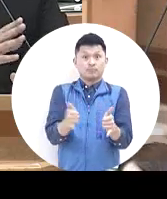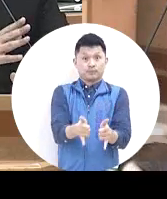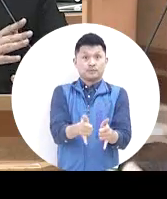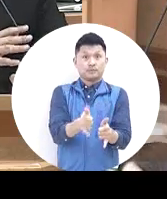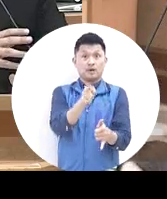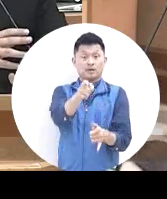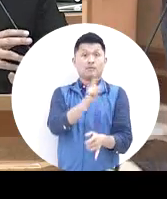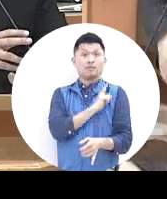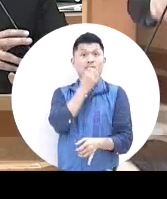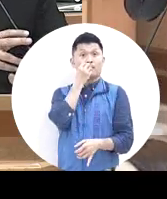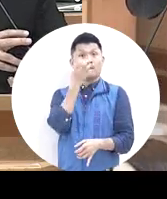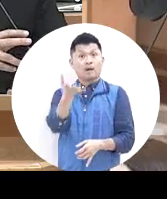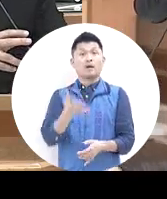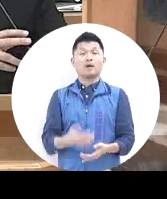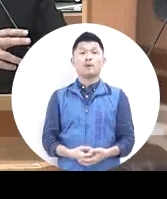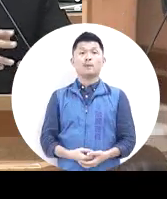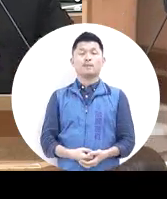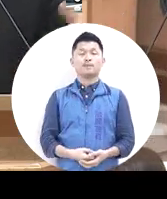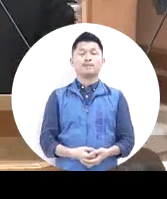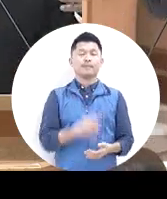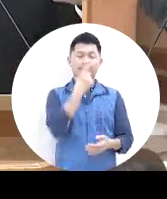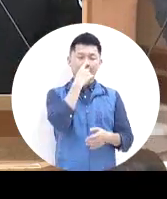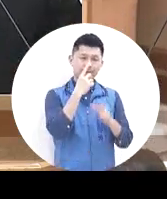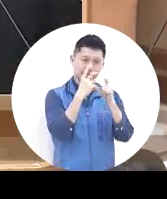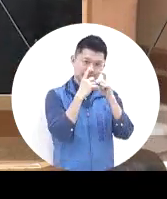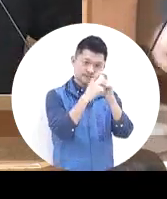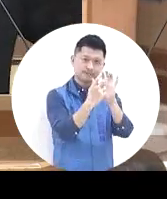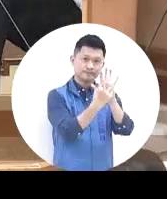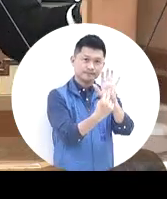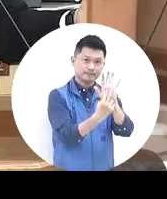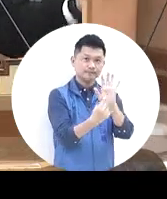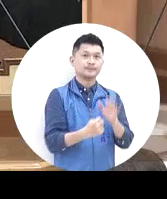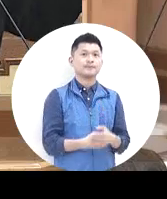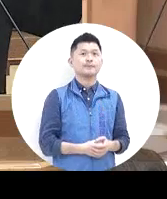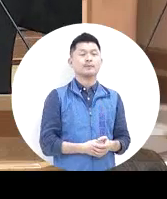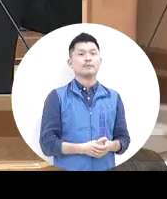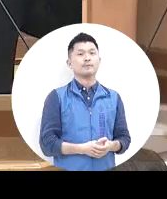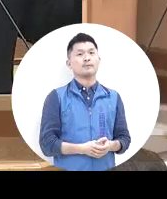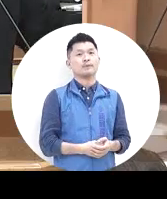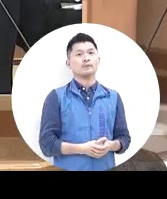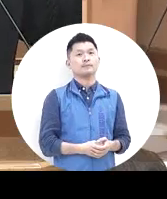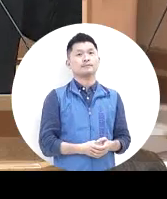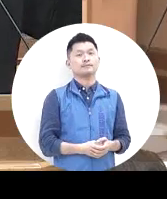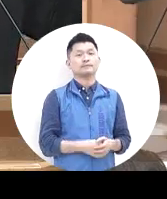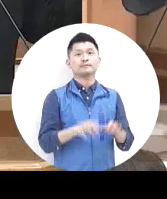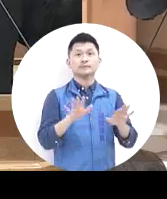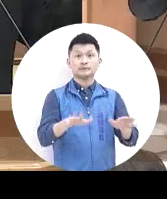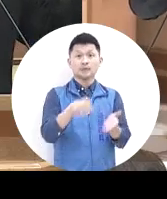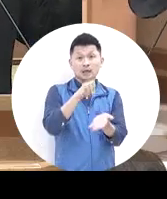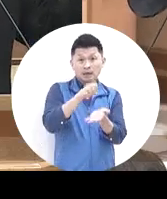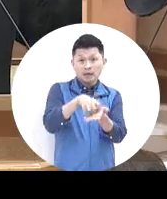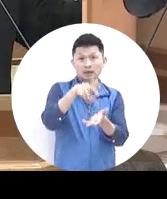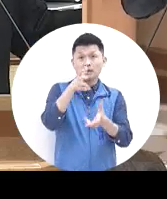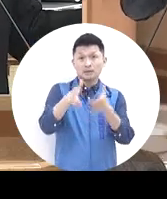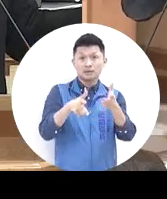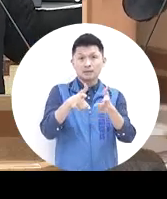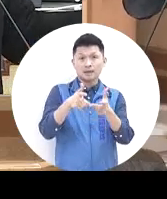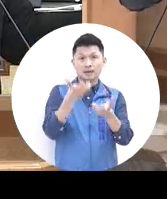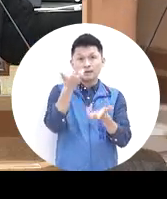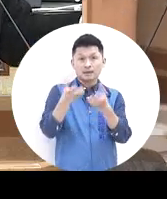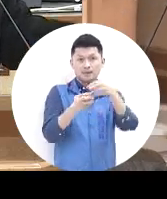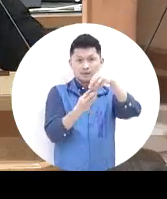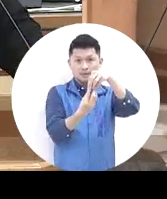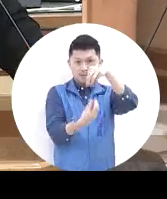来讲好了 哈。 啊，我来讲啊，讲。 其实 嘛，目前合适的燃料棒。 其实完了